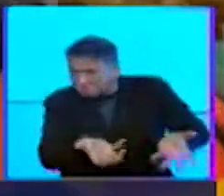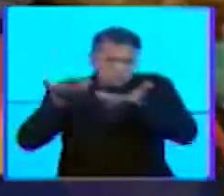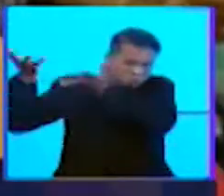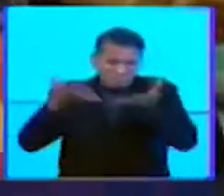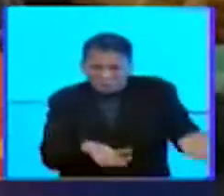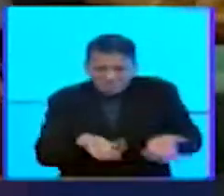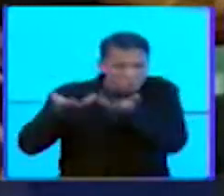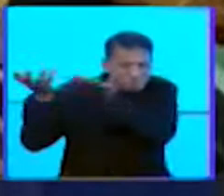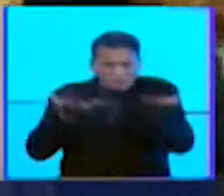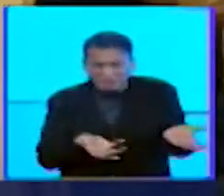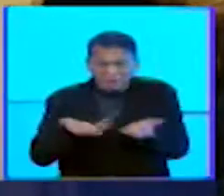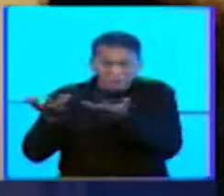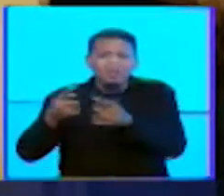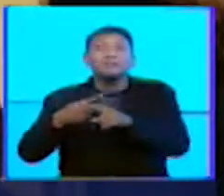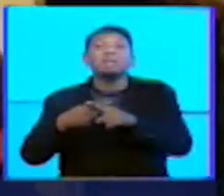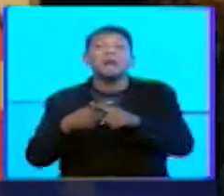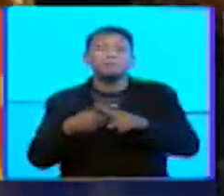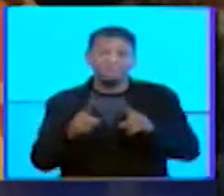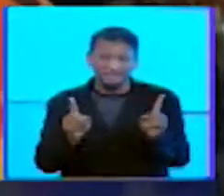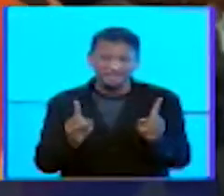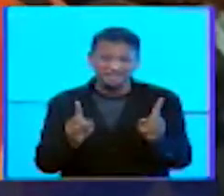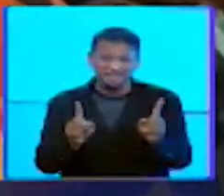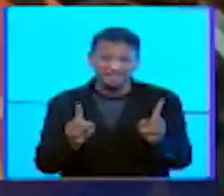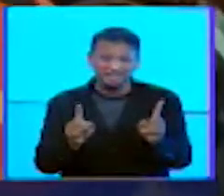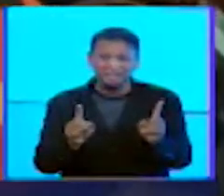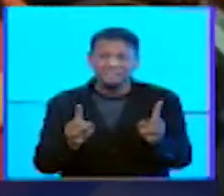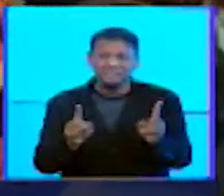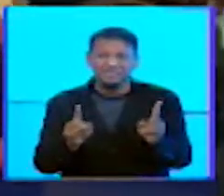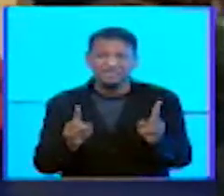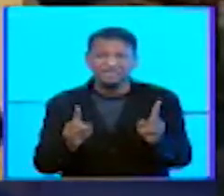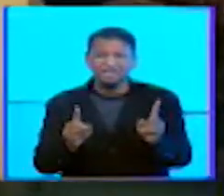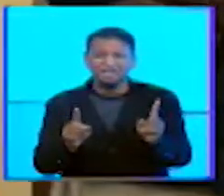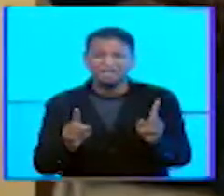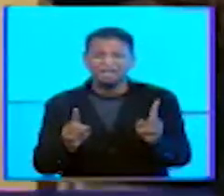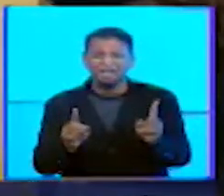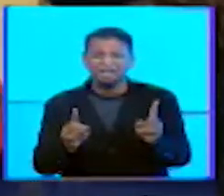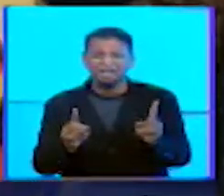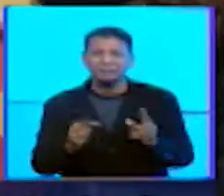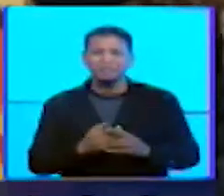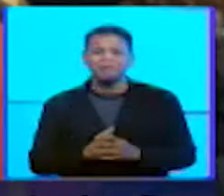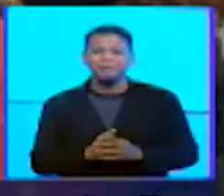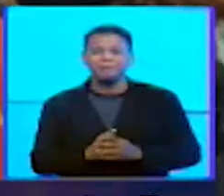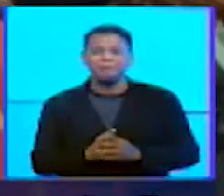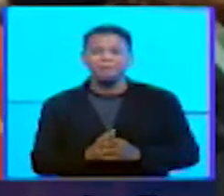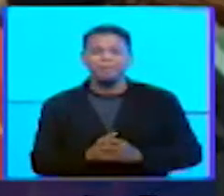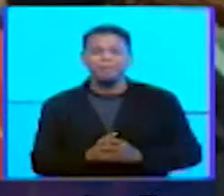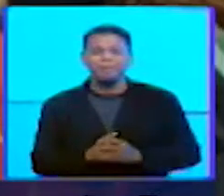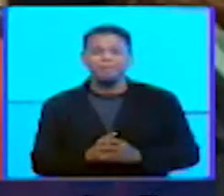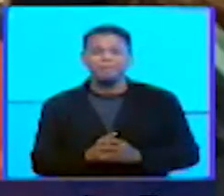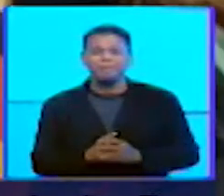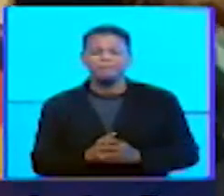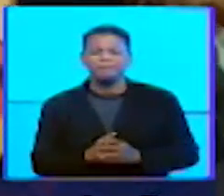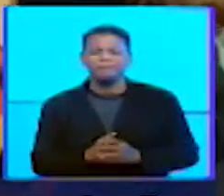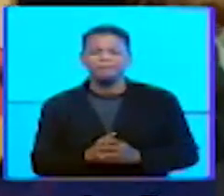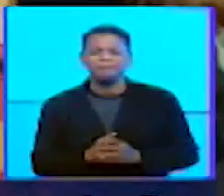lain. Cuman masalahnya, tadi disangkanya tidak sampai tinggi sampai